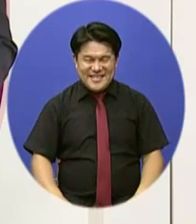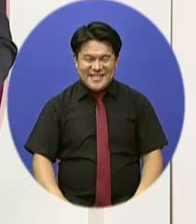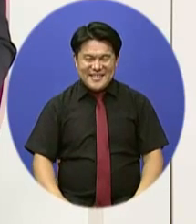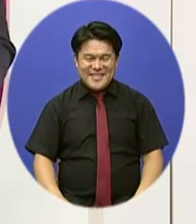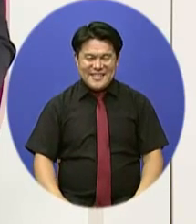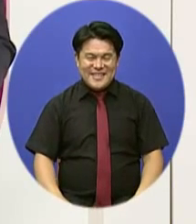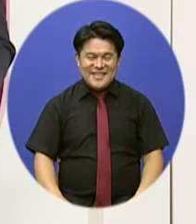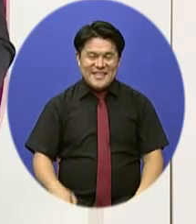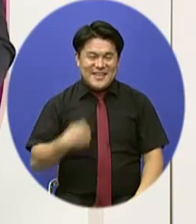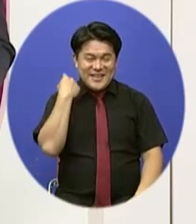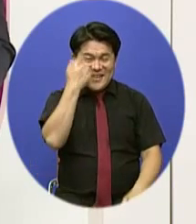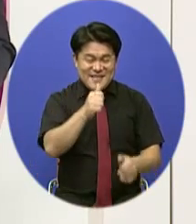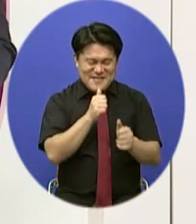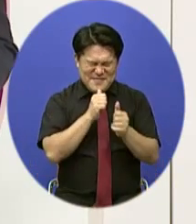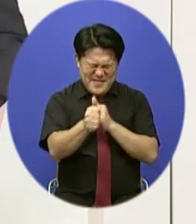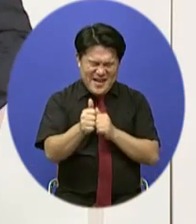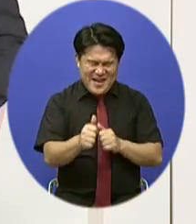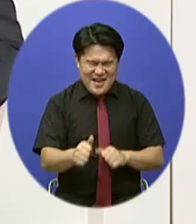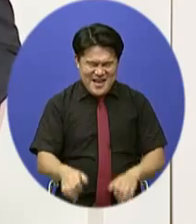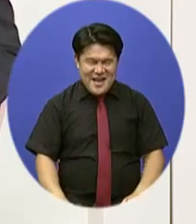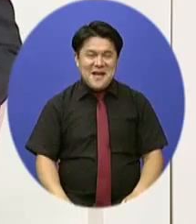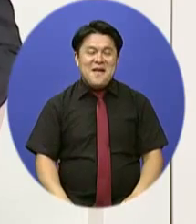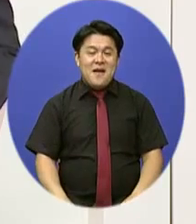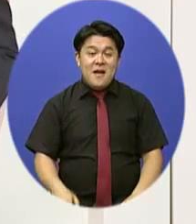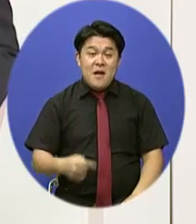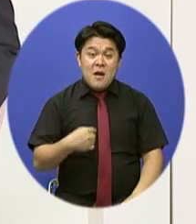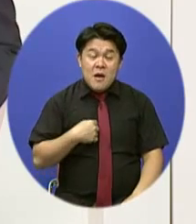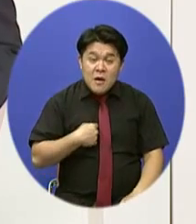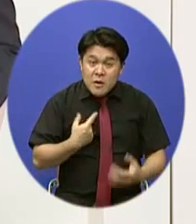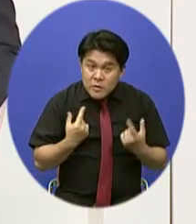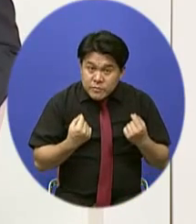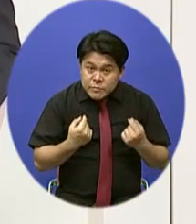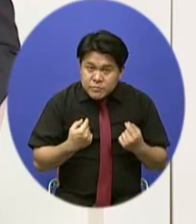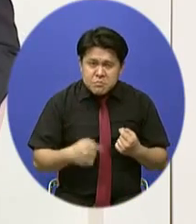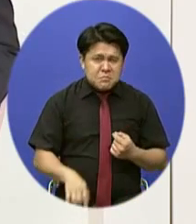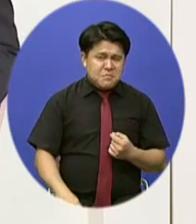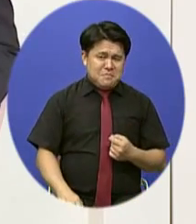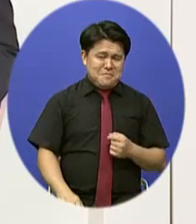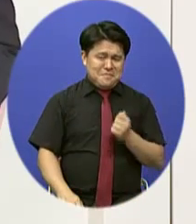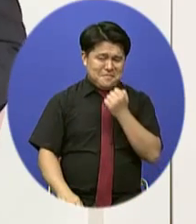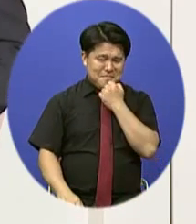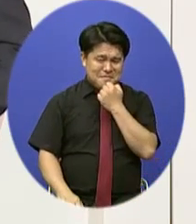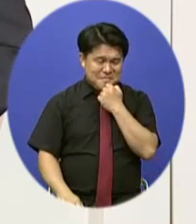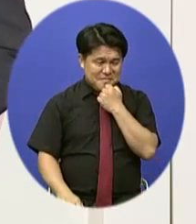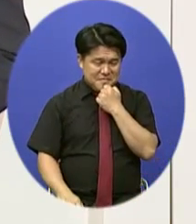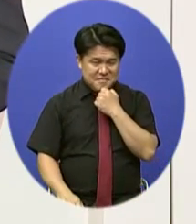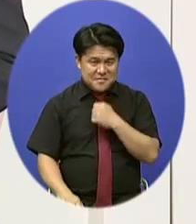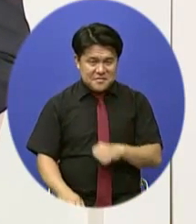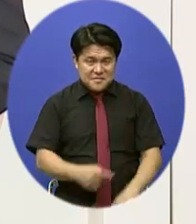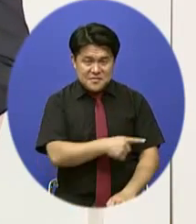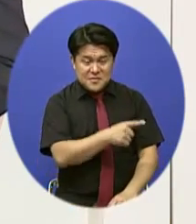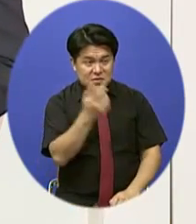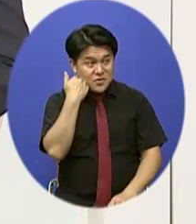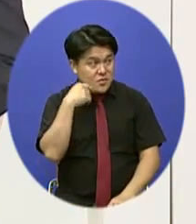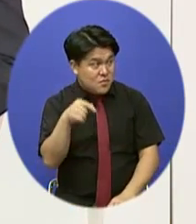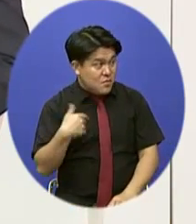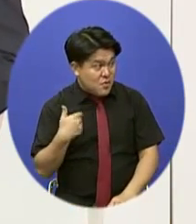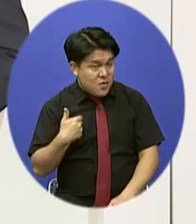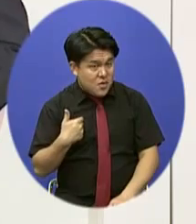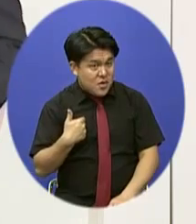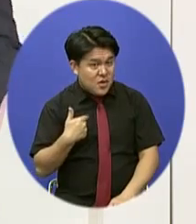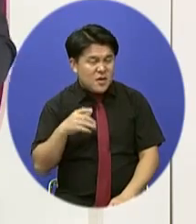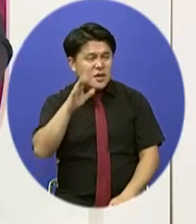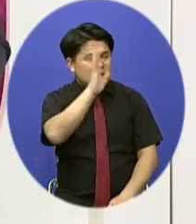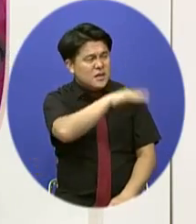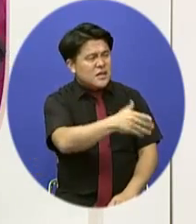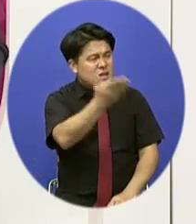아주 꽃미남이에요. 꽃미남. 네. 아니 네. 나같이 미남이에요? 예. 네. 지금 누군지 모르세요, 이분? 어? 명동에 결혼식